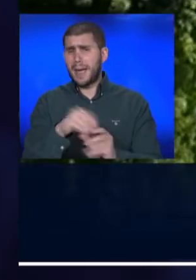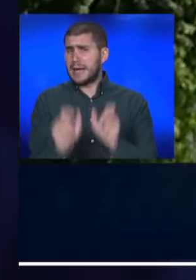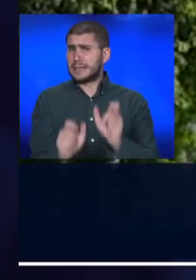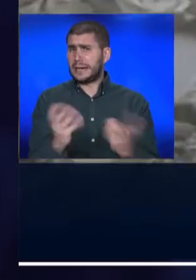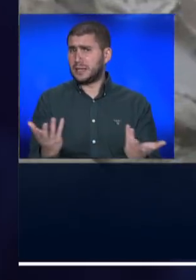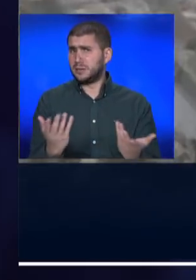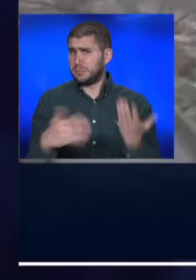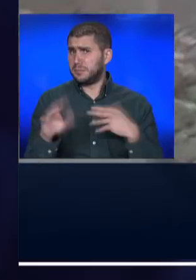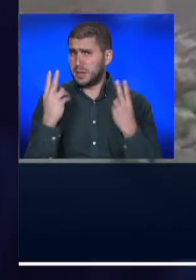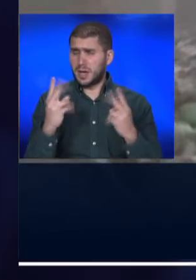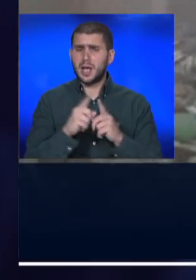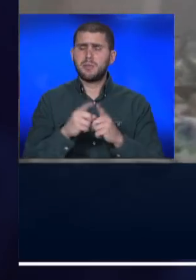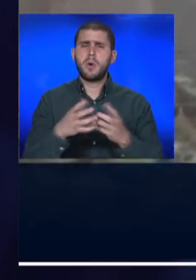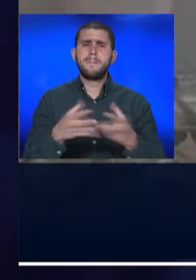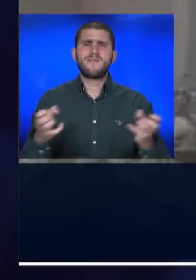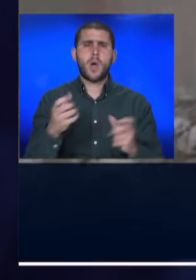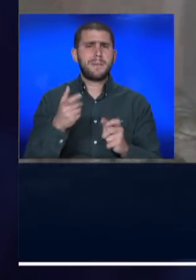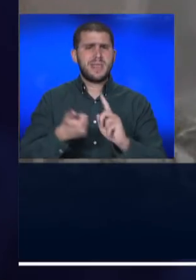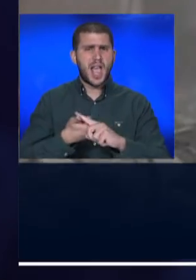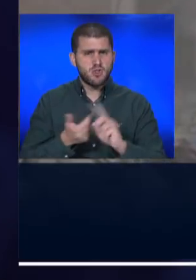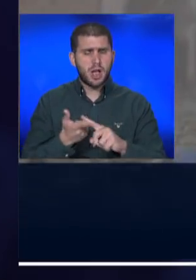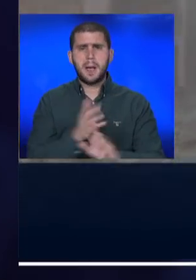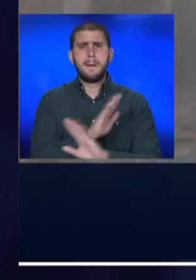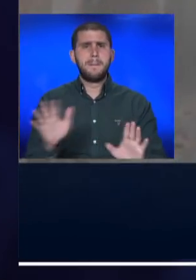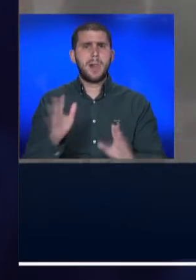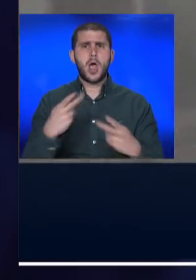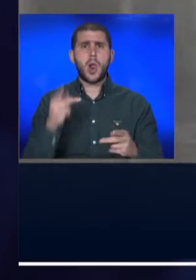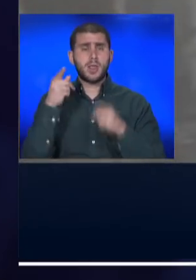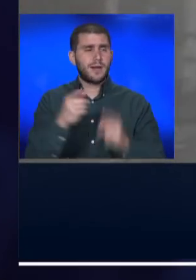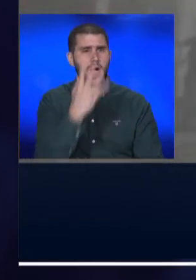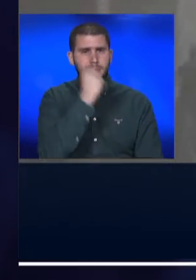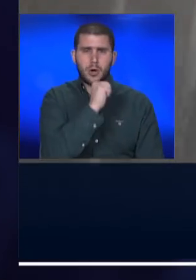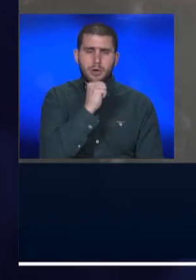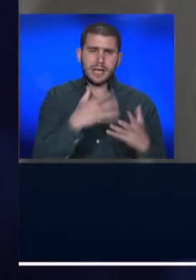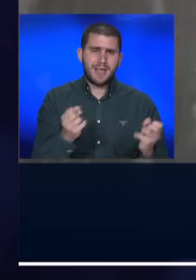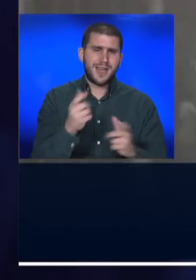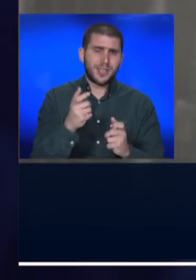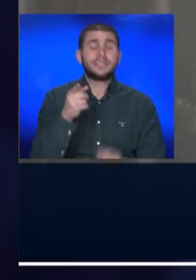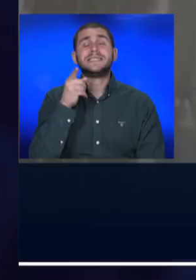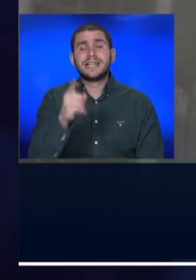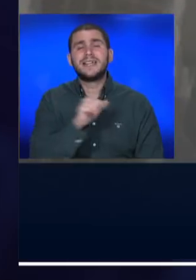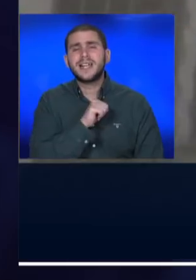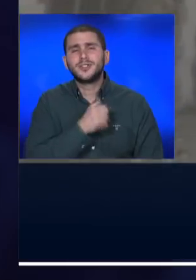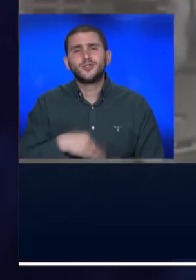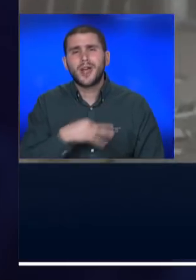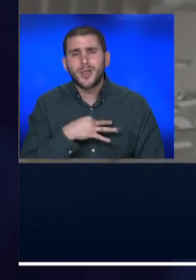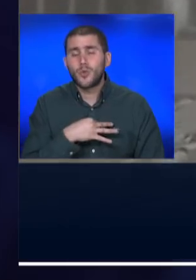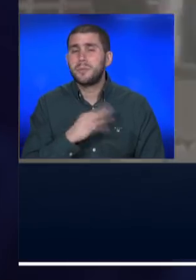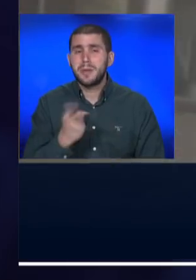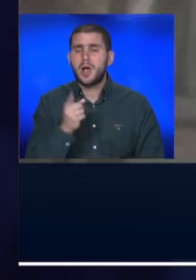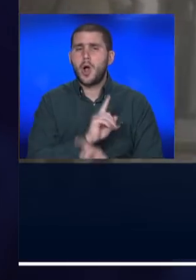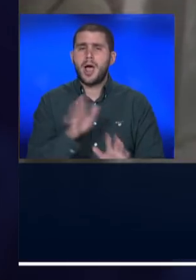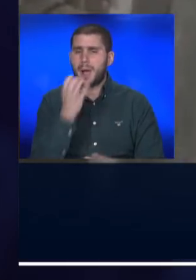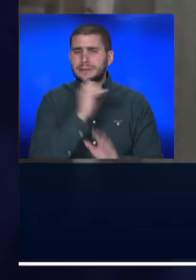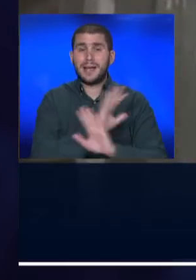מפורזת בנשק ככל הניתן, שלא יוכלו לתקוף אותנו. אבל חמאס לא רוצה להתפרז בנשק. אבל זה האינטרס שלנו. האינטרס שלנו שלא יהיה חמאס. אם היינו רוצים שחמאס